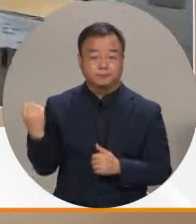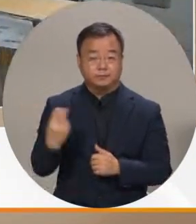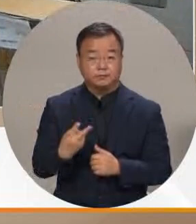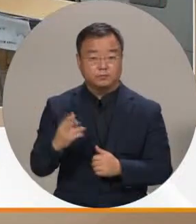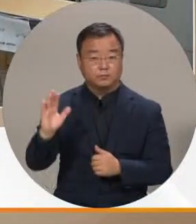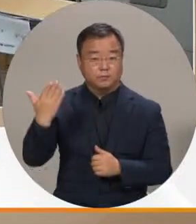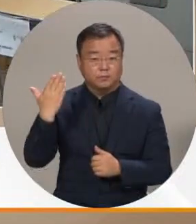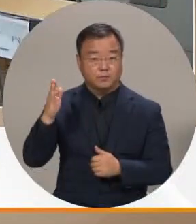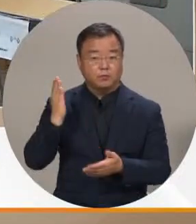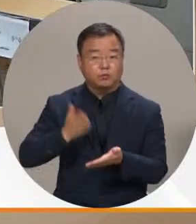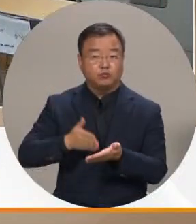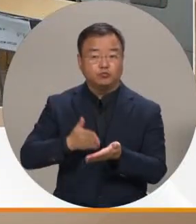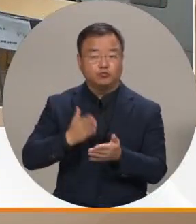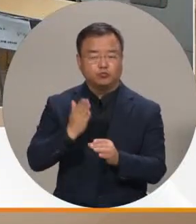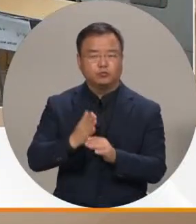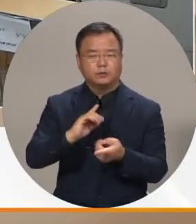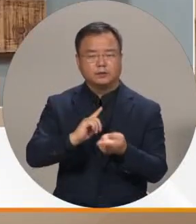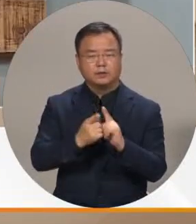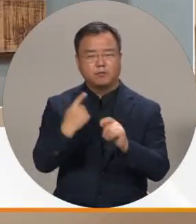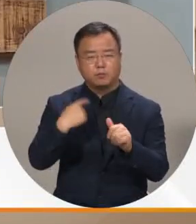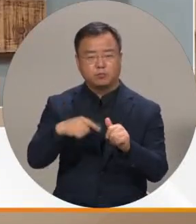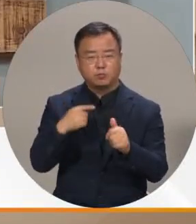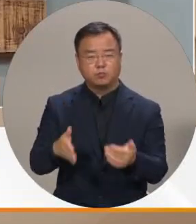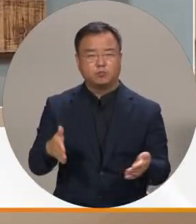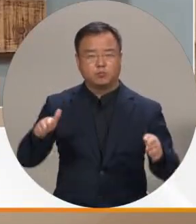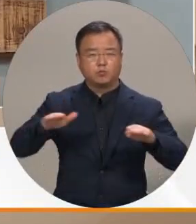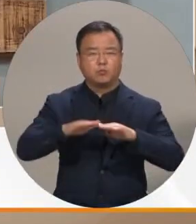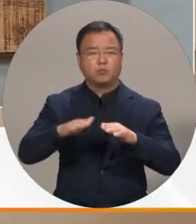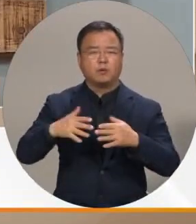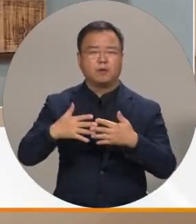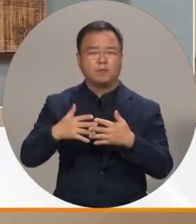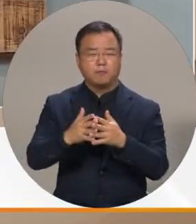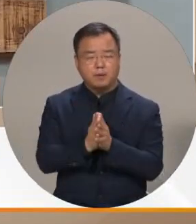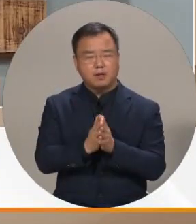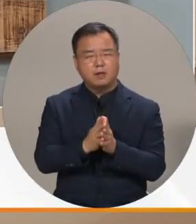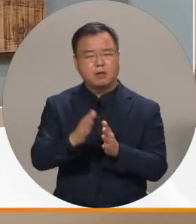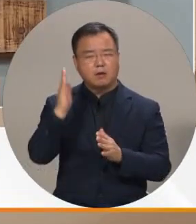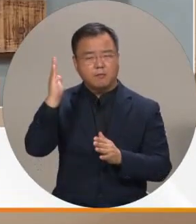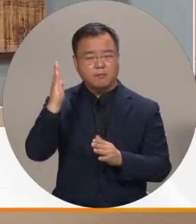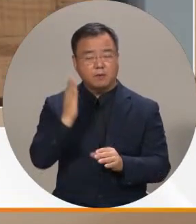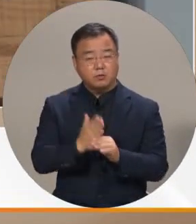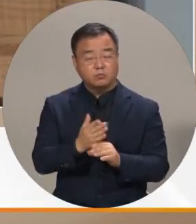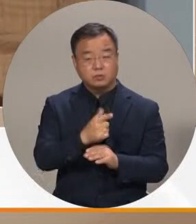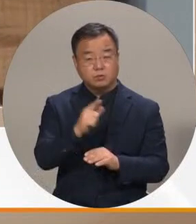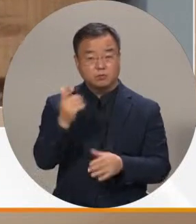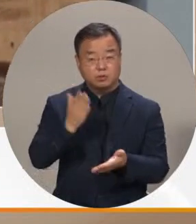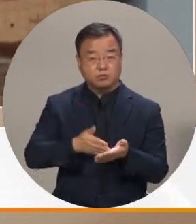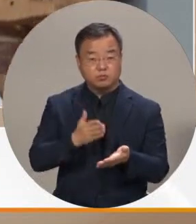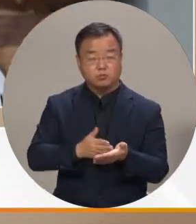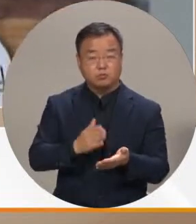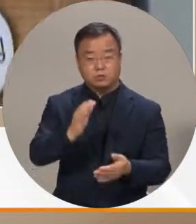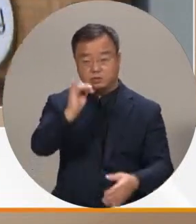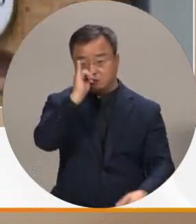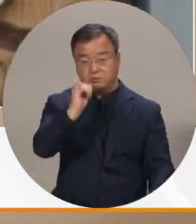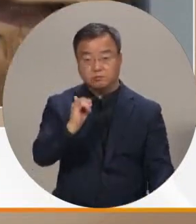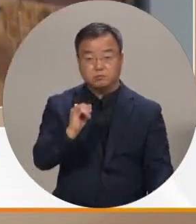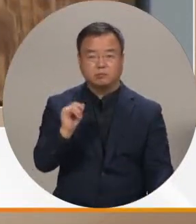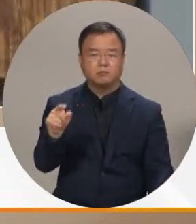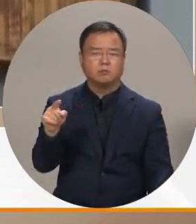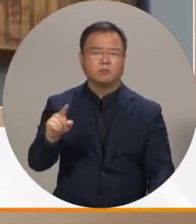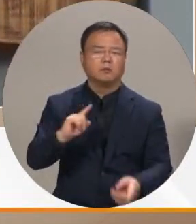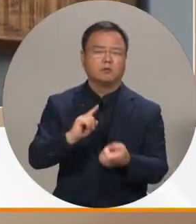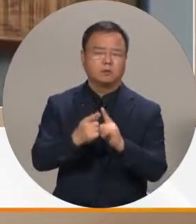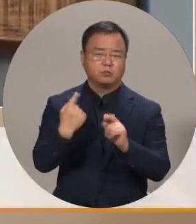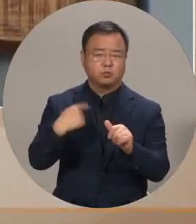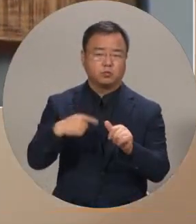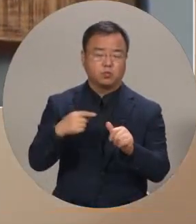특히 요즘 언론에서 어떤 대안교육기관 폐쇄위기 운운하는 또 다소 자극적인 그런 어떤 기사들 보도들이 있어서 대한교육기관의